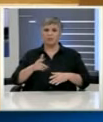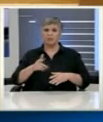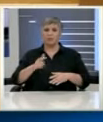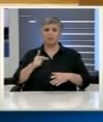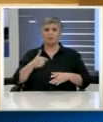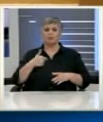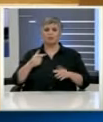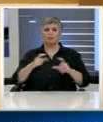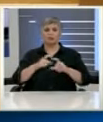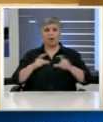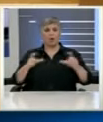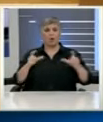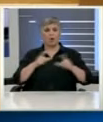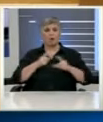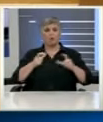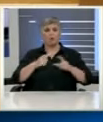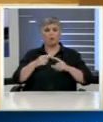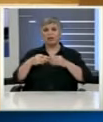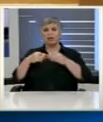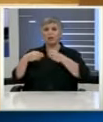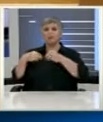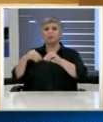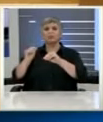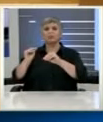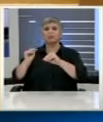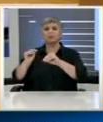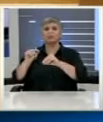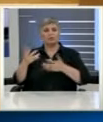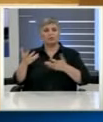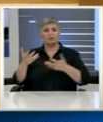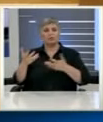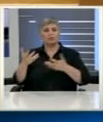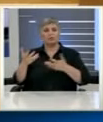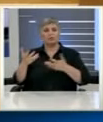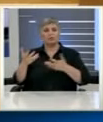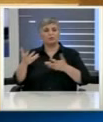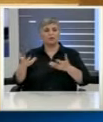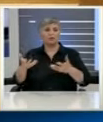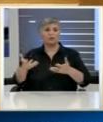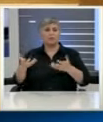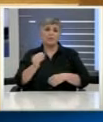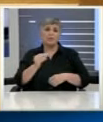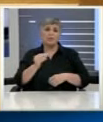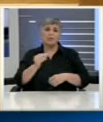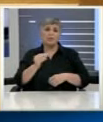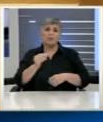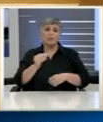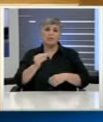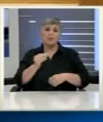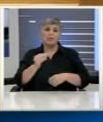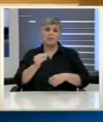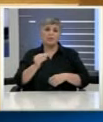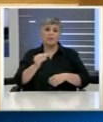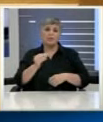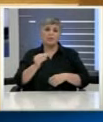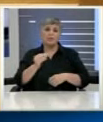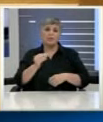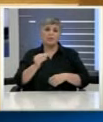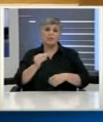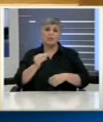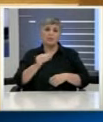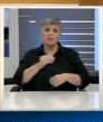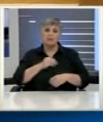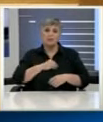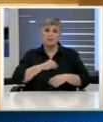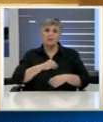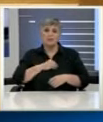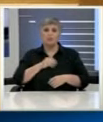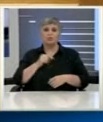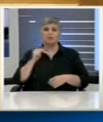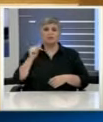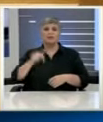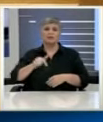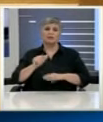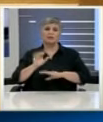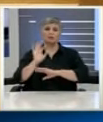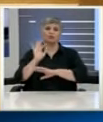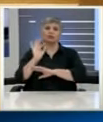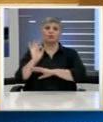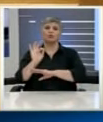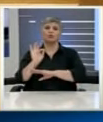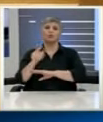ελληνικά ομόλογα στο πρόγραμμα φωτικής χαλάρωσης σε αυτό τον κεντρικό στόχο των